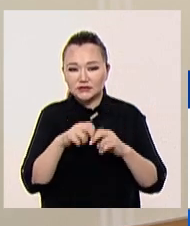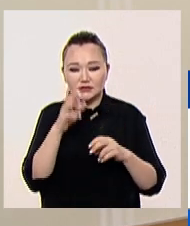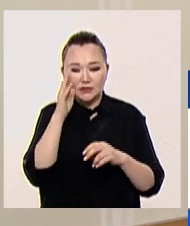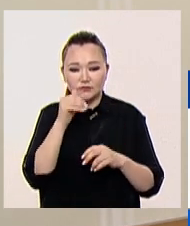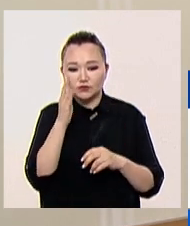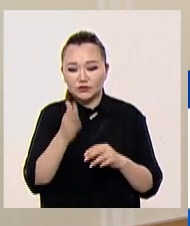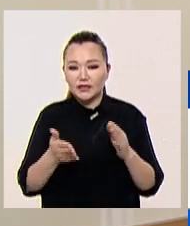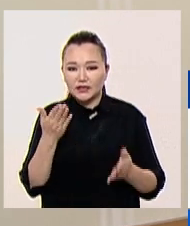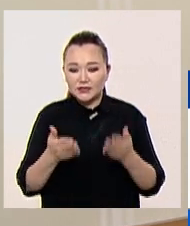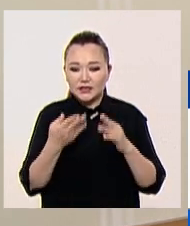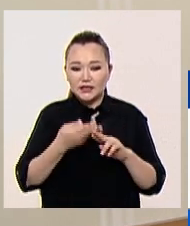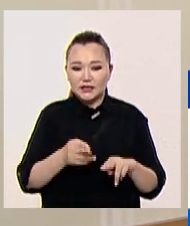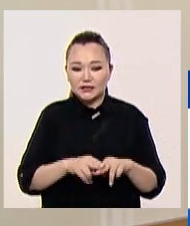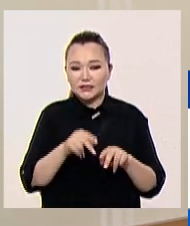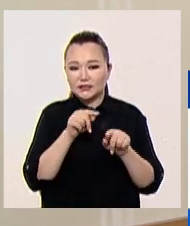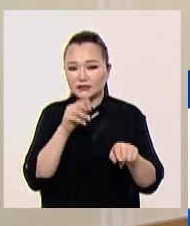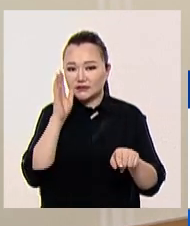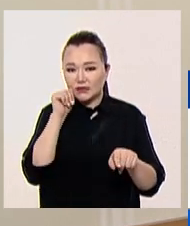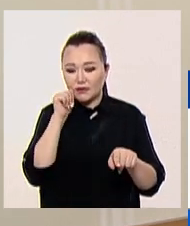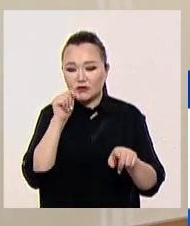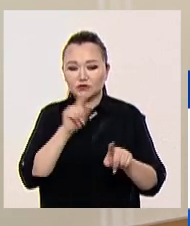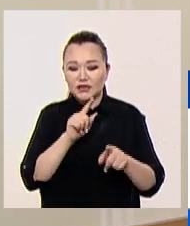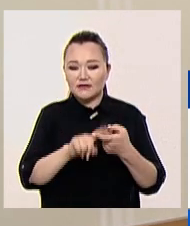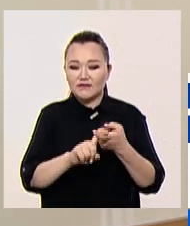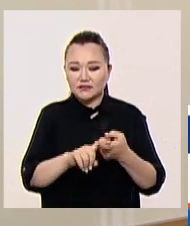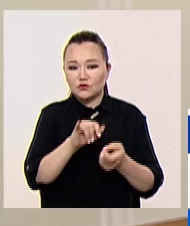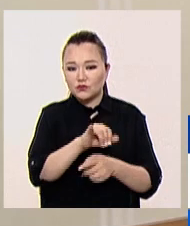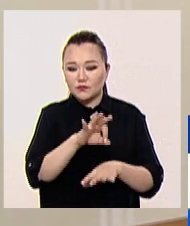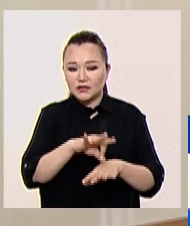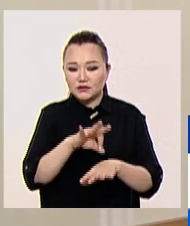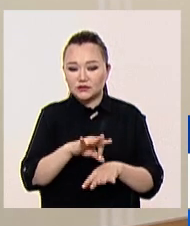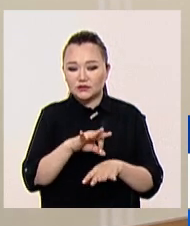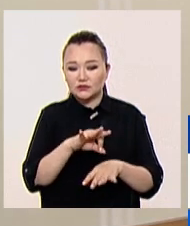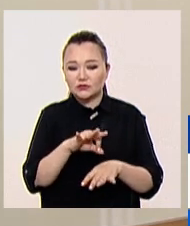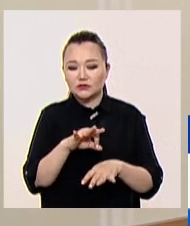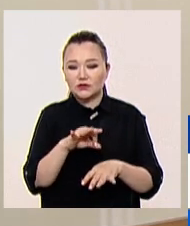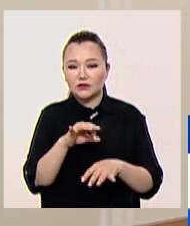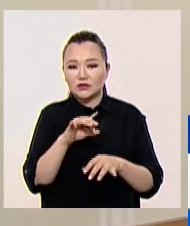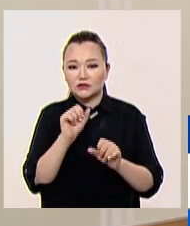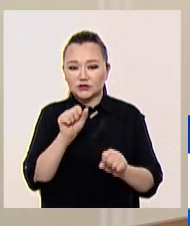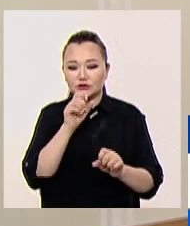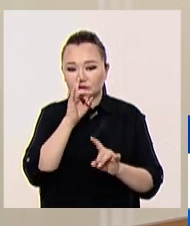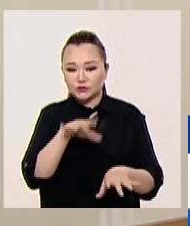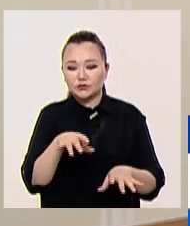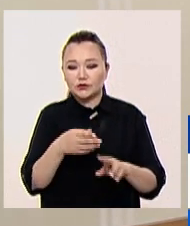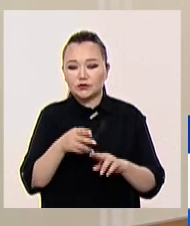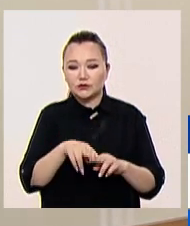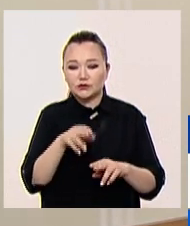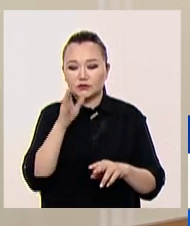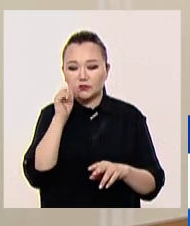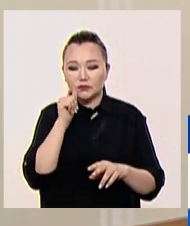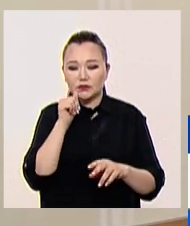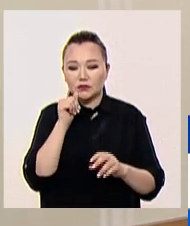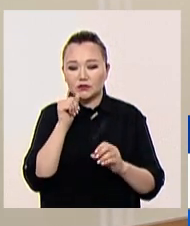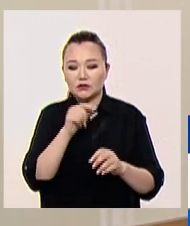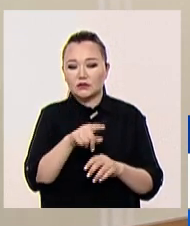Егер де ол итте белгілі бір инфекциялық ауруларға бір не болмаса, ондай жағдайда ол иттің көзі